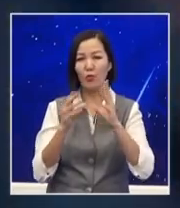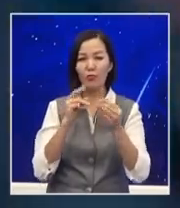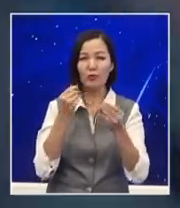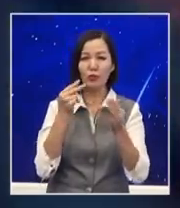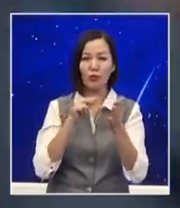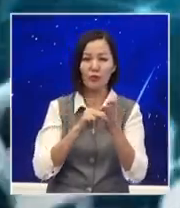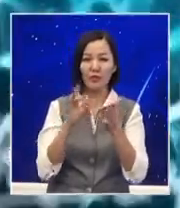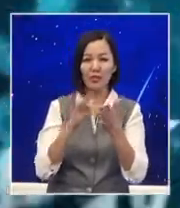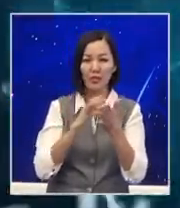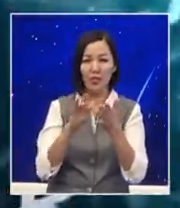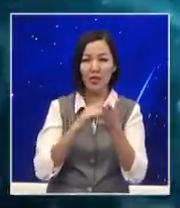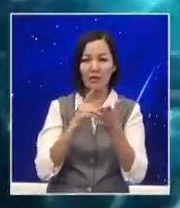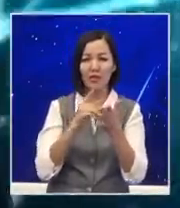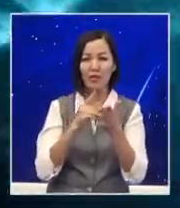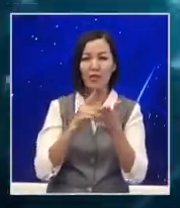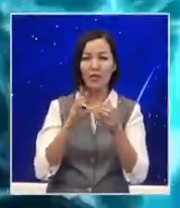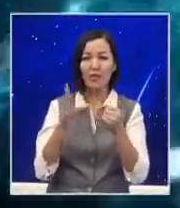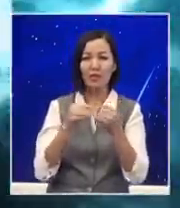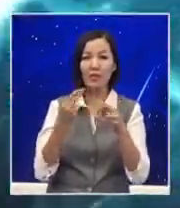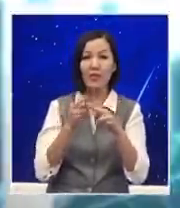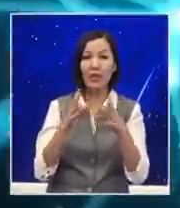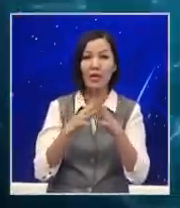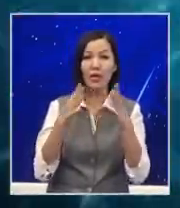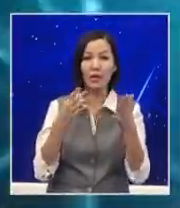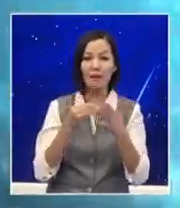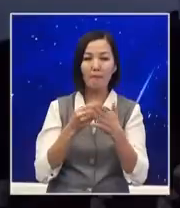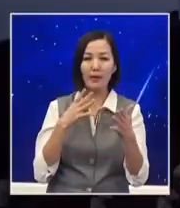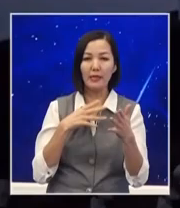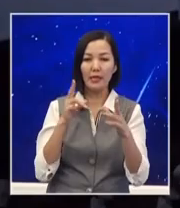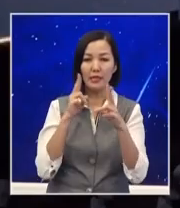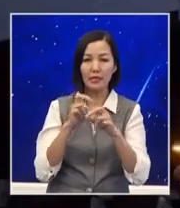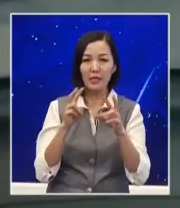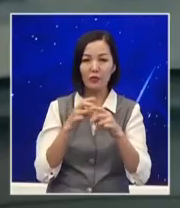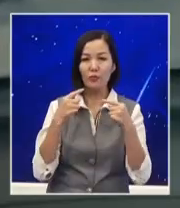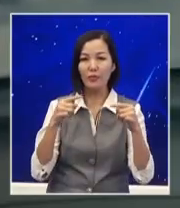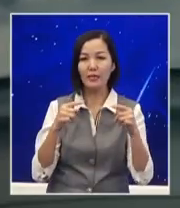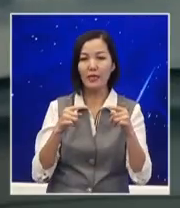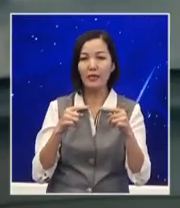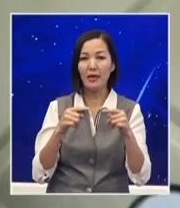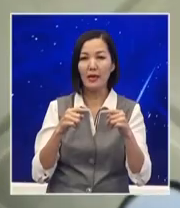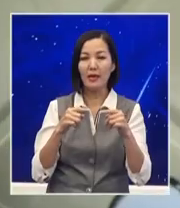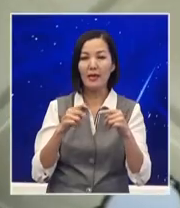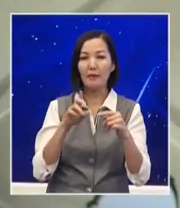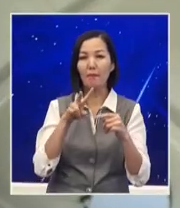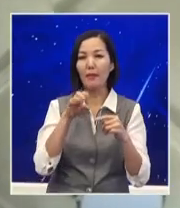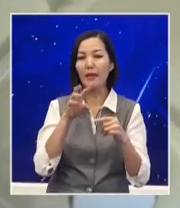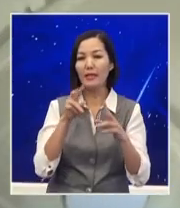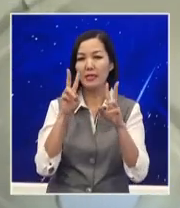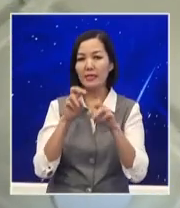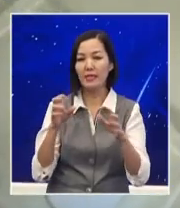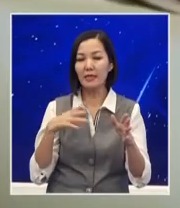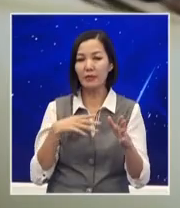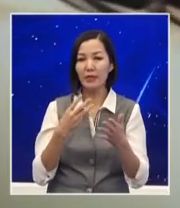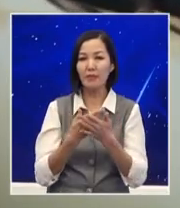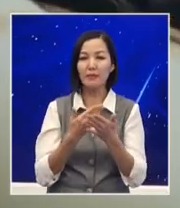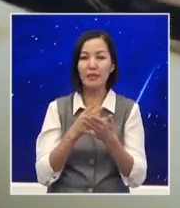Ғалымның айтуынша, жер күн жүйесіндегі ең қымбат ғаламшар екен. Зерттеуші өзге де планеталардың құнын есептеп шығарды. Мәселен, Марстың